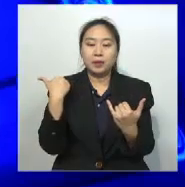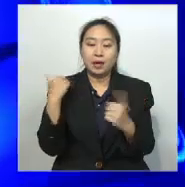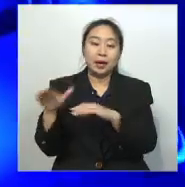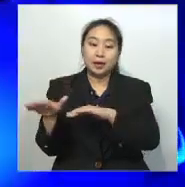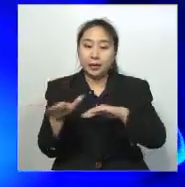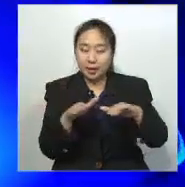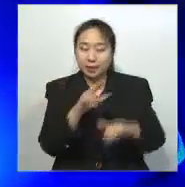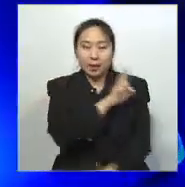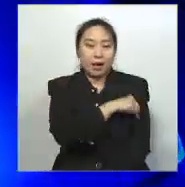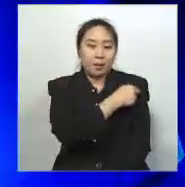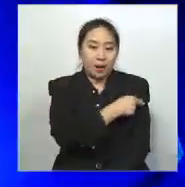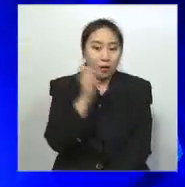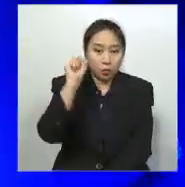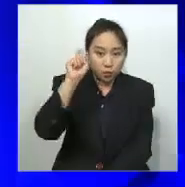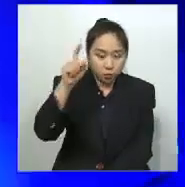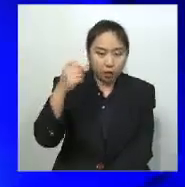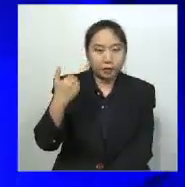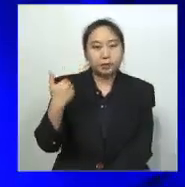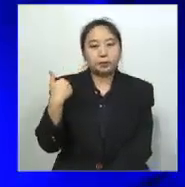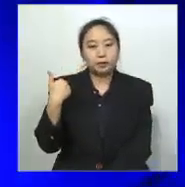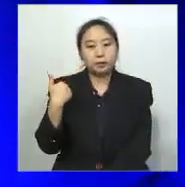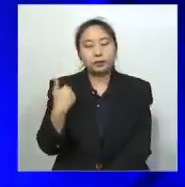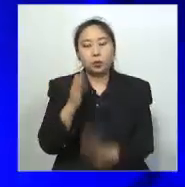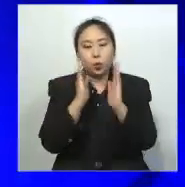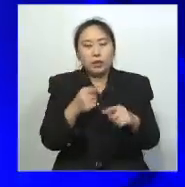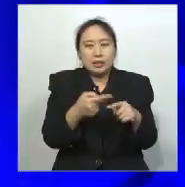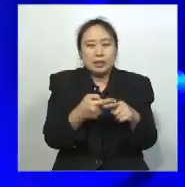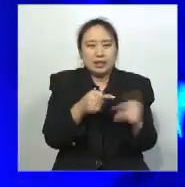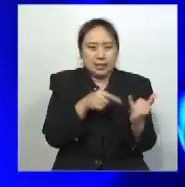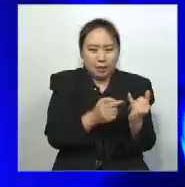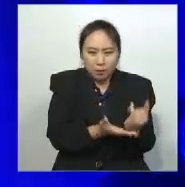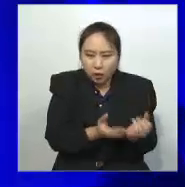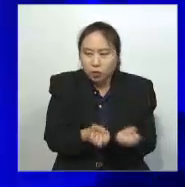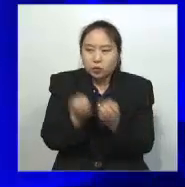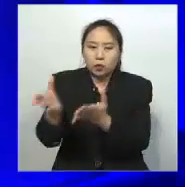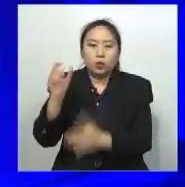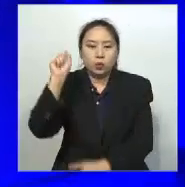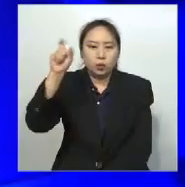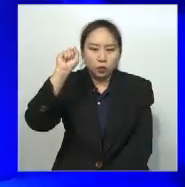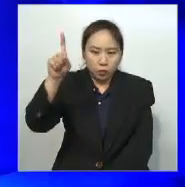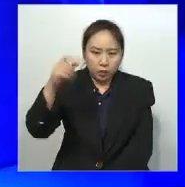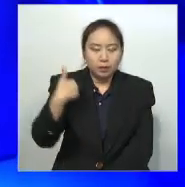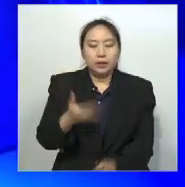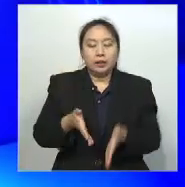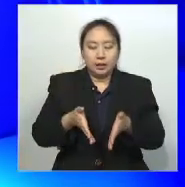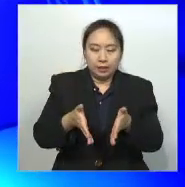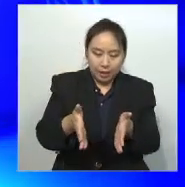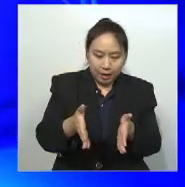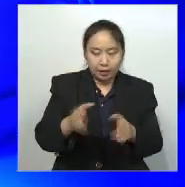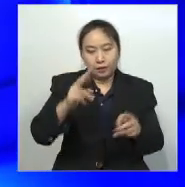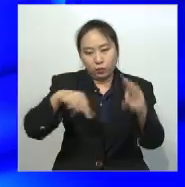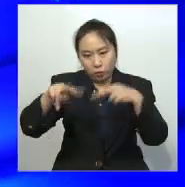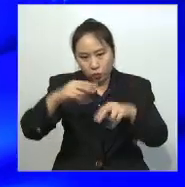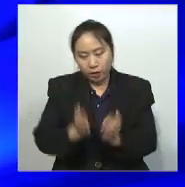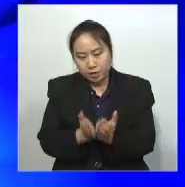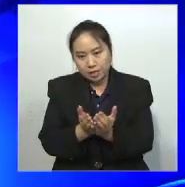ความพร้อมด้านการแพทย์ฉุกเฉินการแจ้งเหตุการส่งต่อผู้บาดเจ็บที่รวดเร็วตรวจสอบความปลอดภัยของเส้นทางสัญจรทางน้ำ